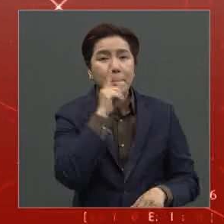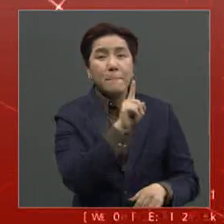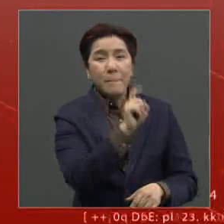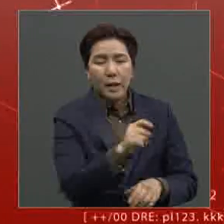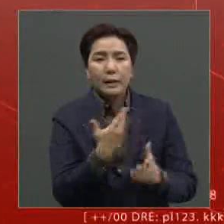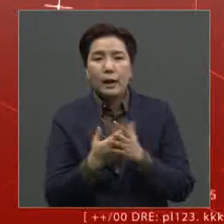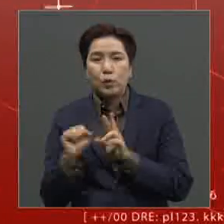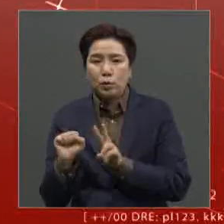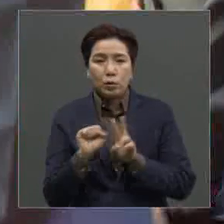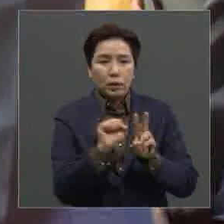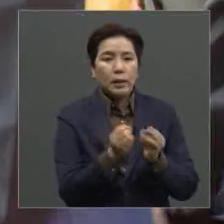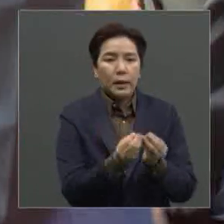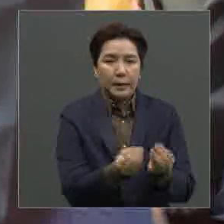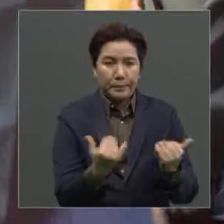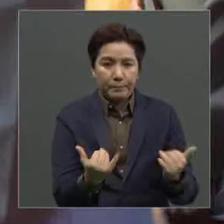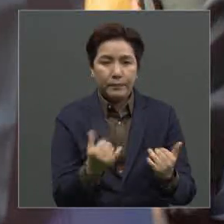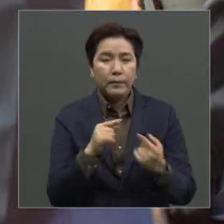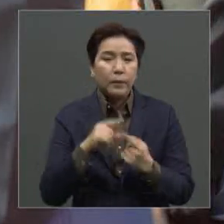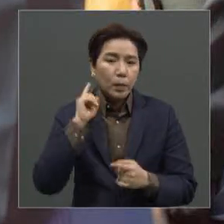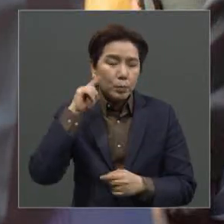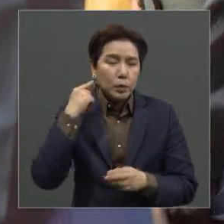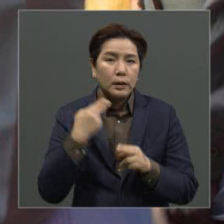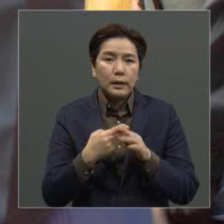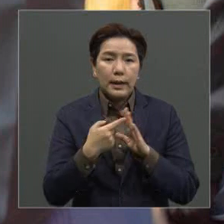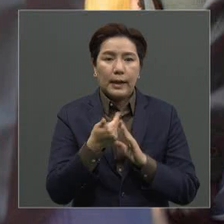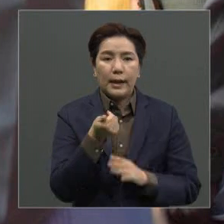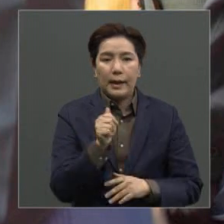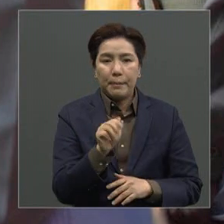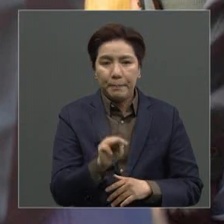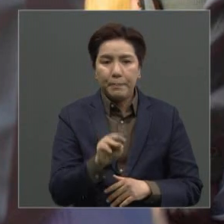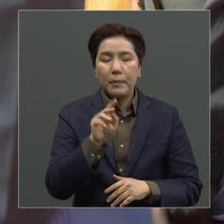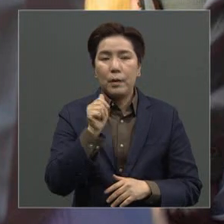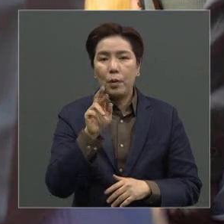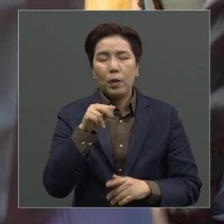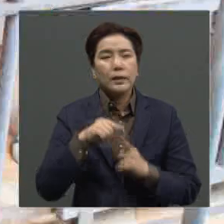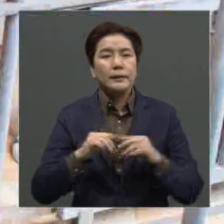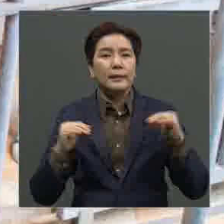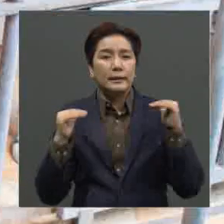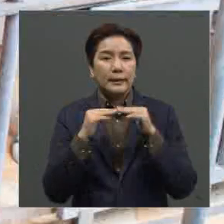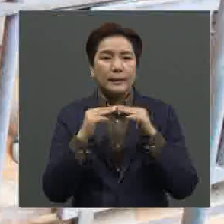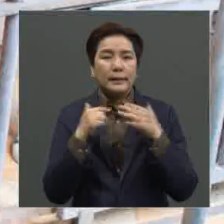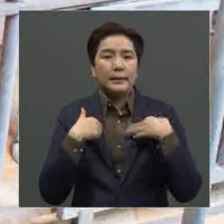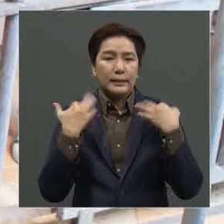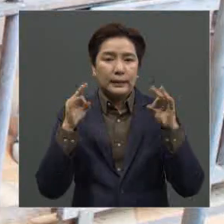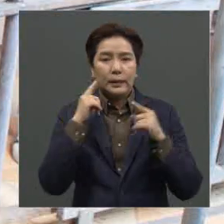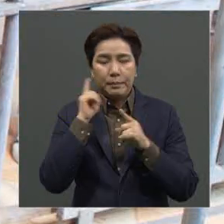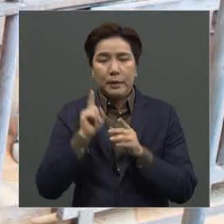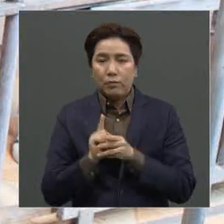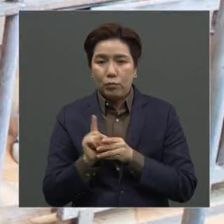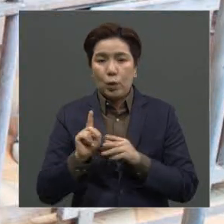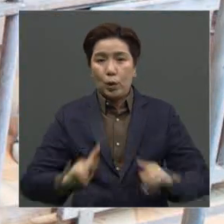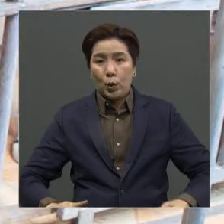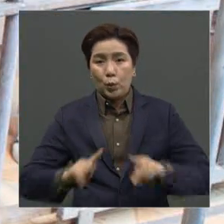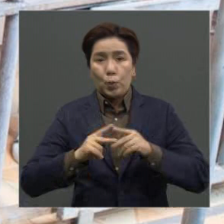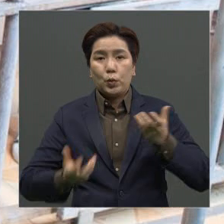กบด้วยค่ะโดยนางสาวเอ็มอรเสียงใหญ่ค่ะอธิบดีกรมคุ้มครองสิทธิและเสรีภาพก็เป็นตัวแทนกระทรวง